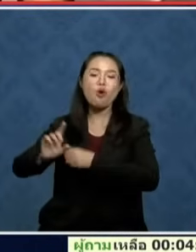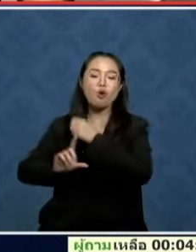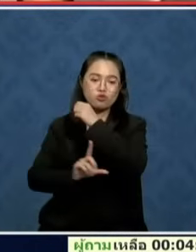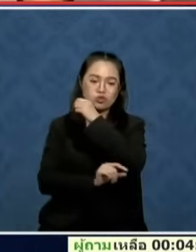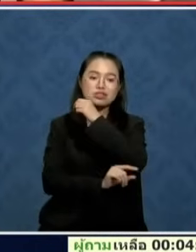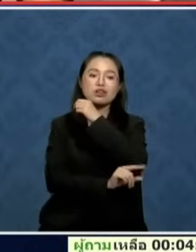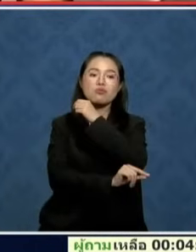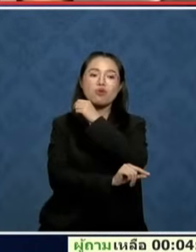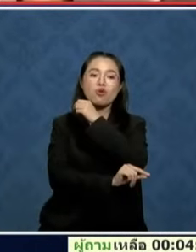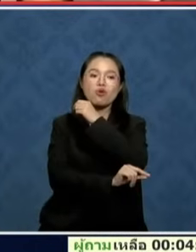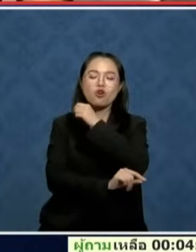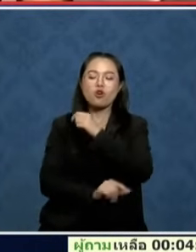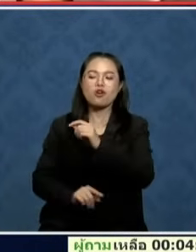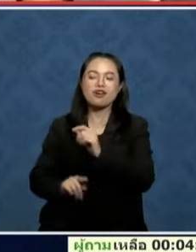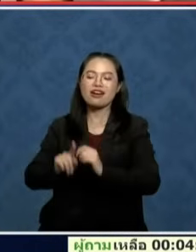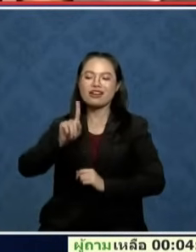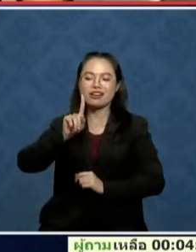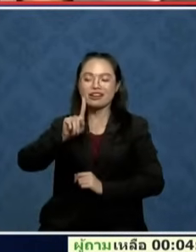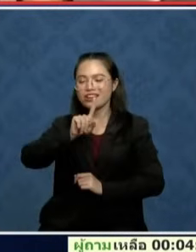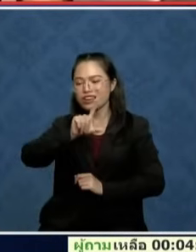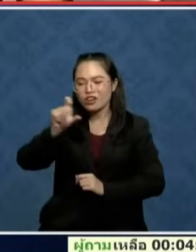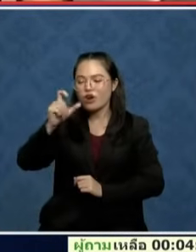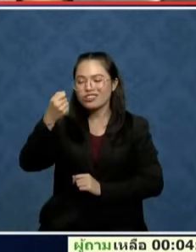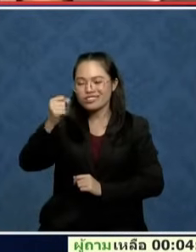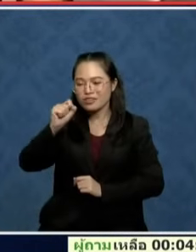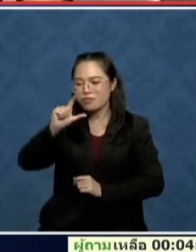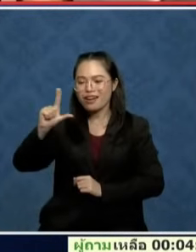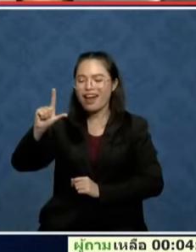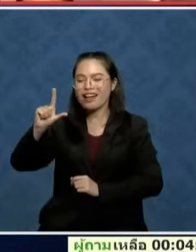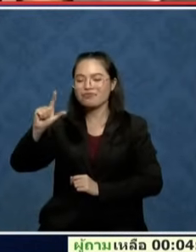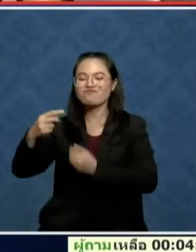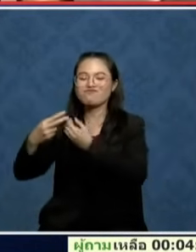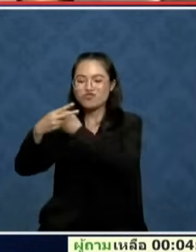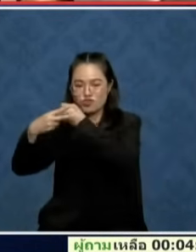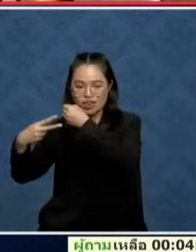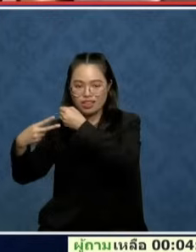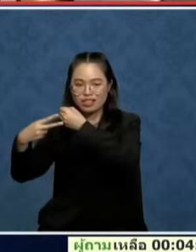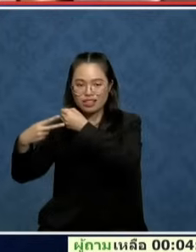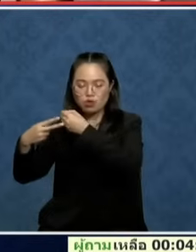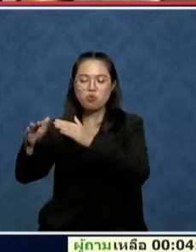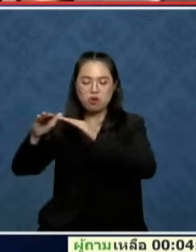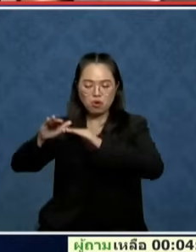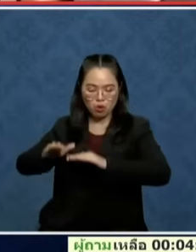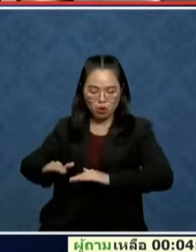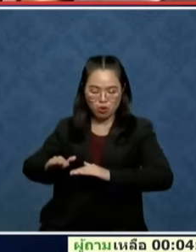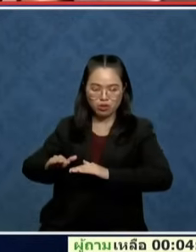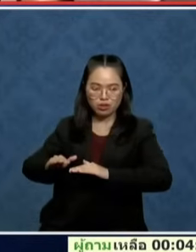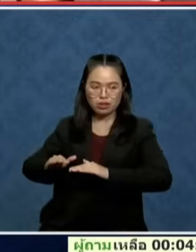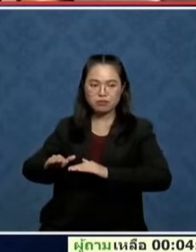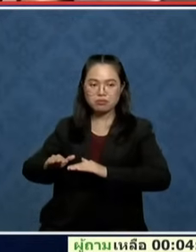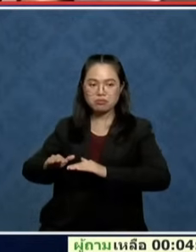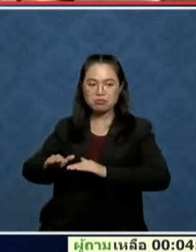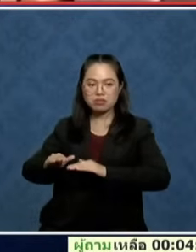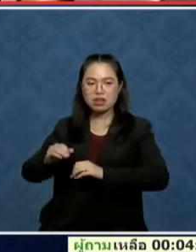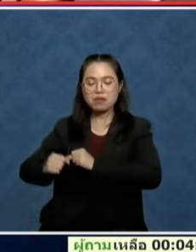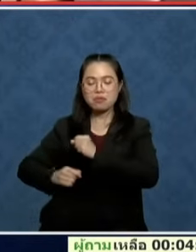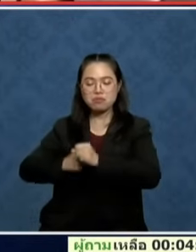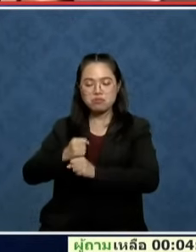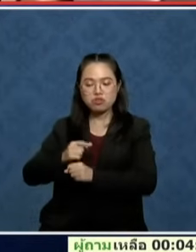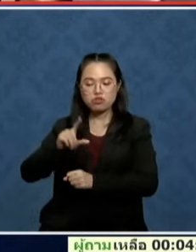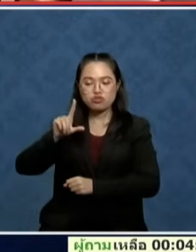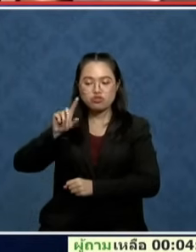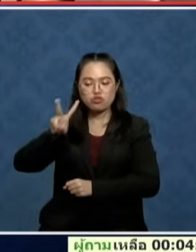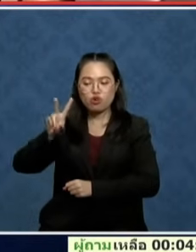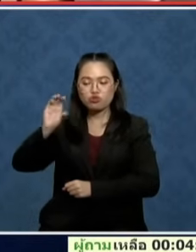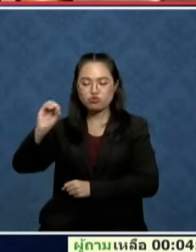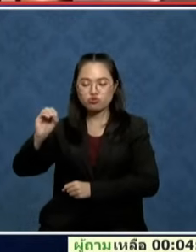ราวๆ110ล้านเหรียญสหรัฐเหลือแค่เพียง10ล้านเหรียญสหรัฐในปีงบประมาณ2023ซึ่งเป็นการ